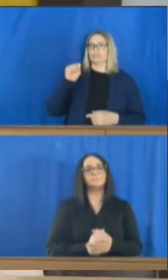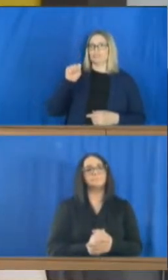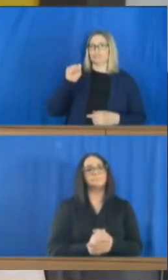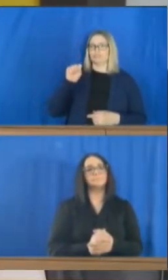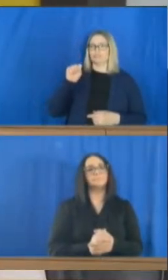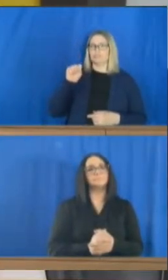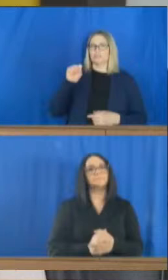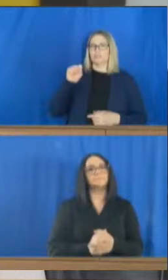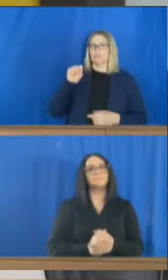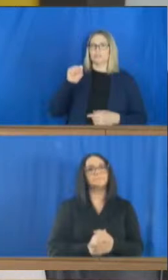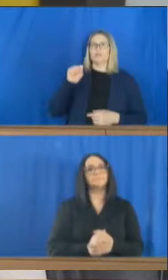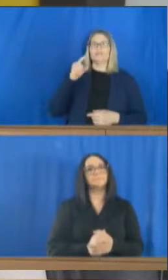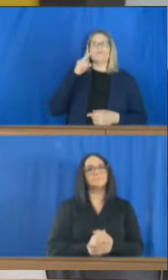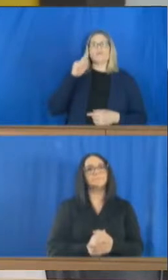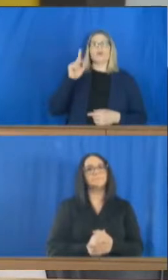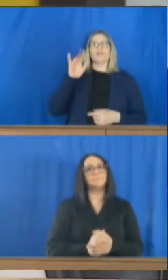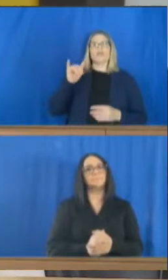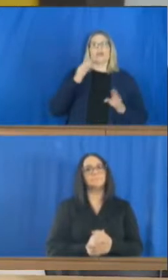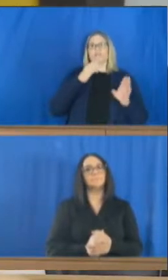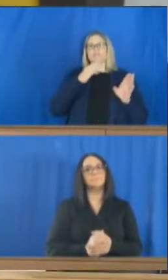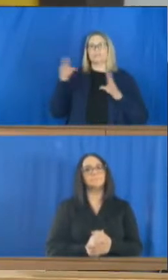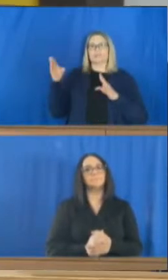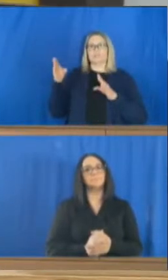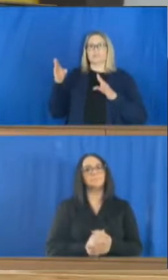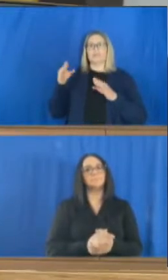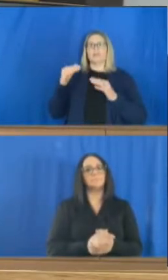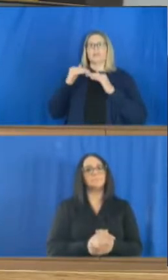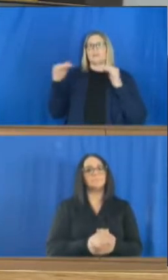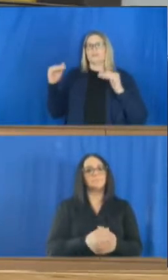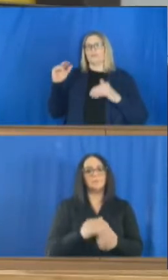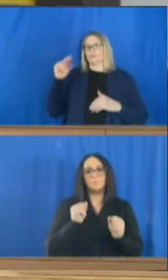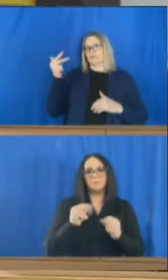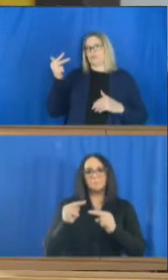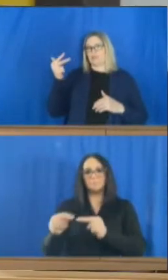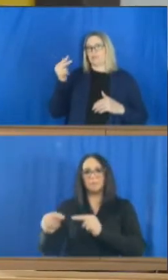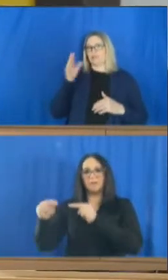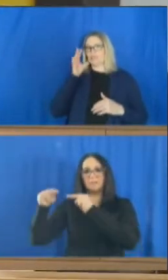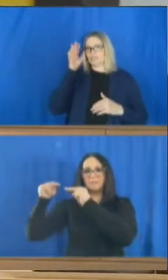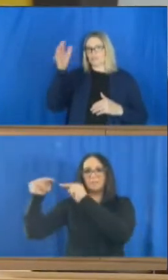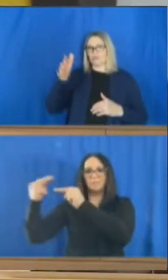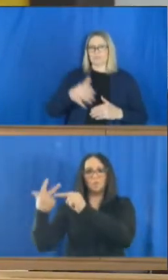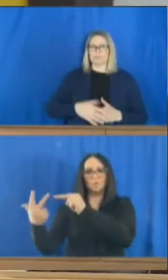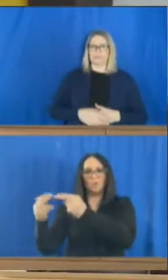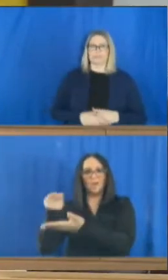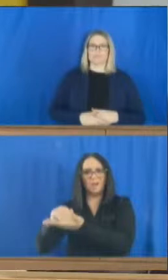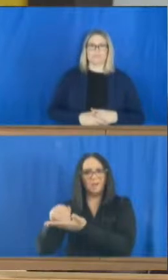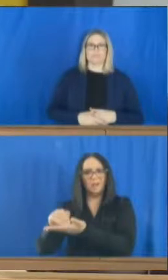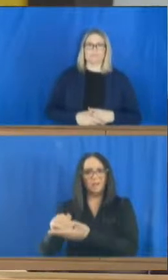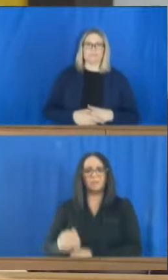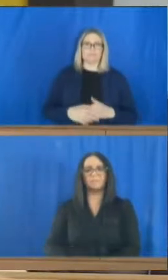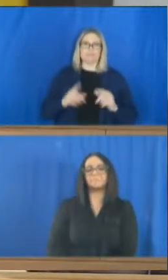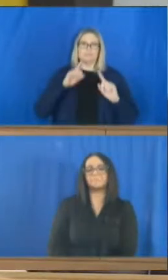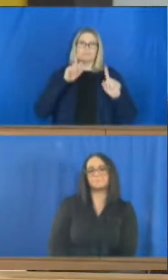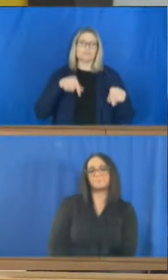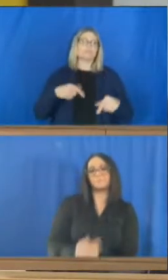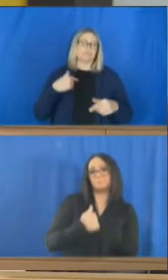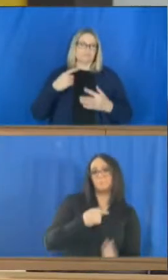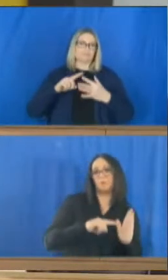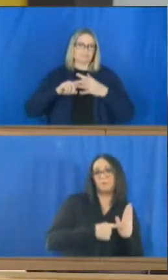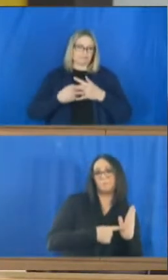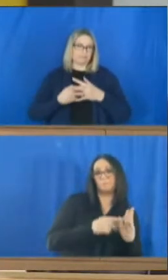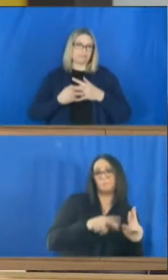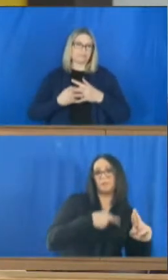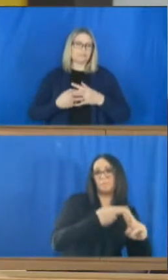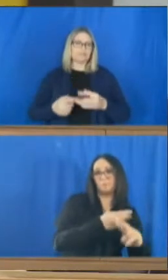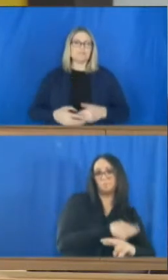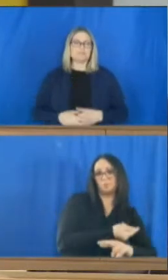la modélisation nous démontre que si les gens continuent à se faire vacciner et prendre leur dose de rappel, et si les